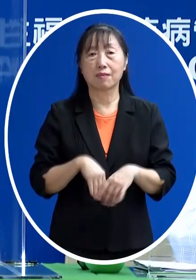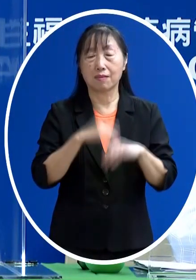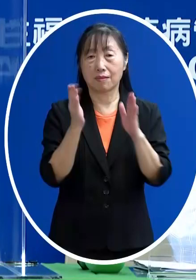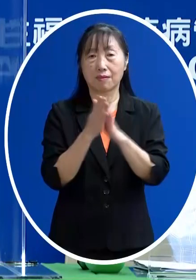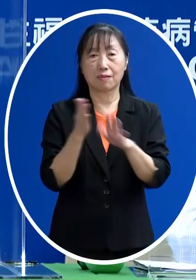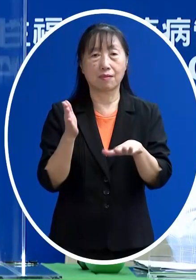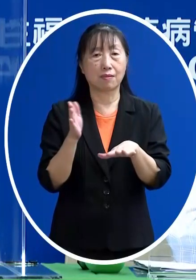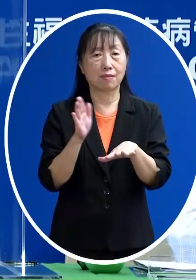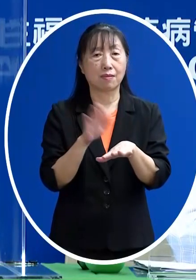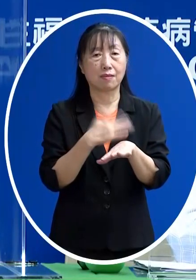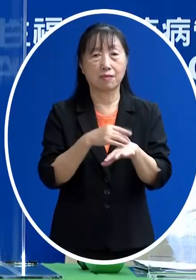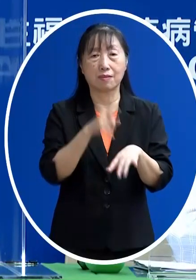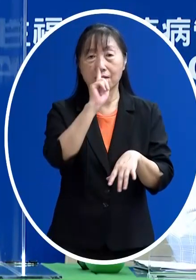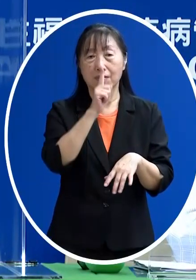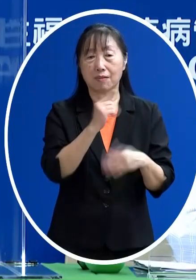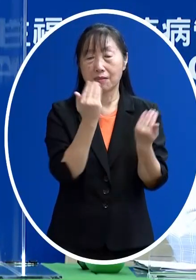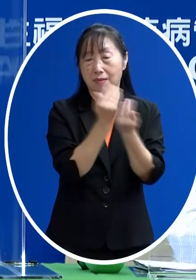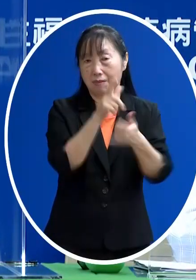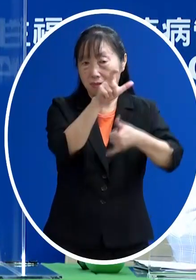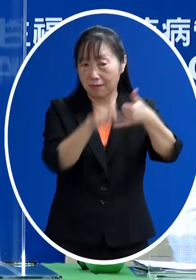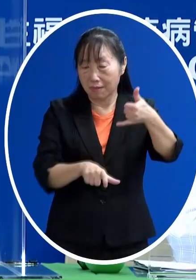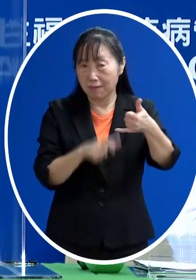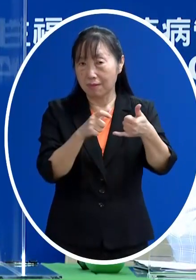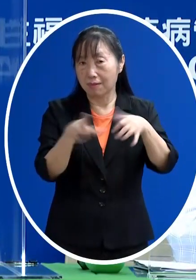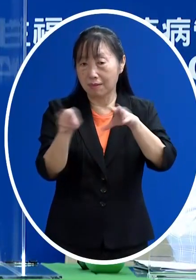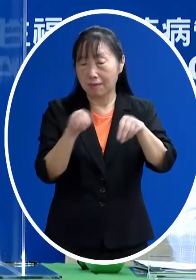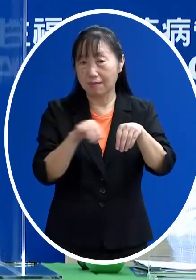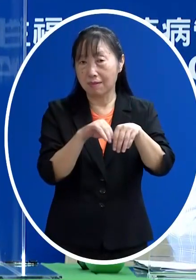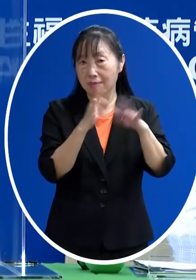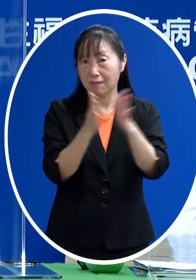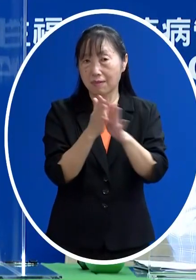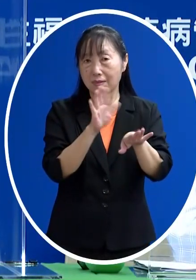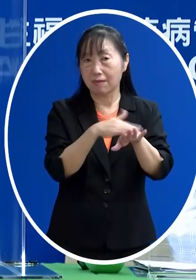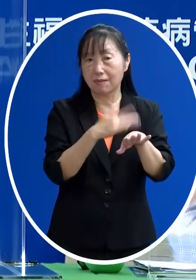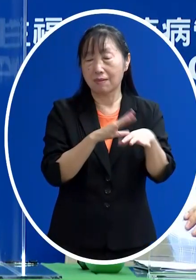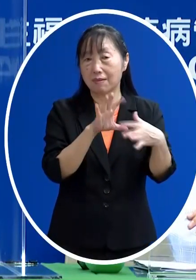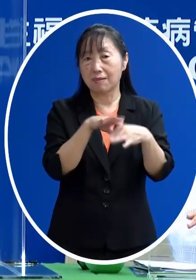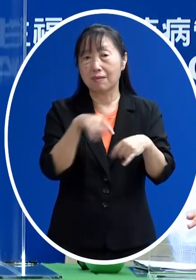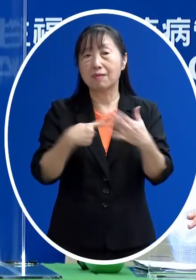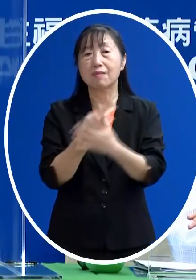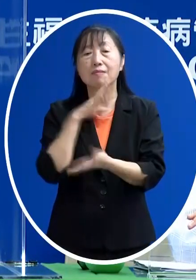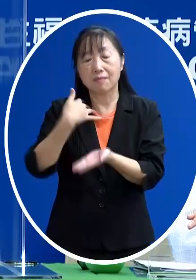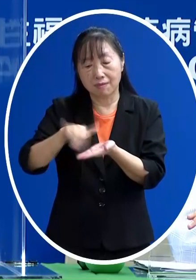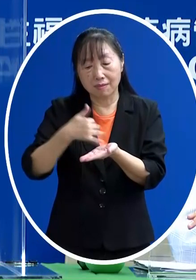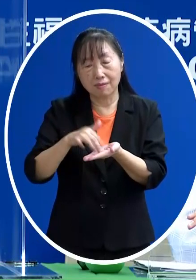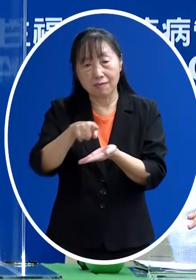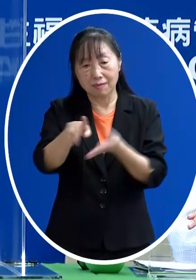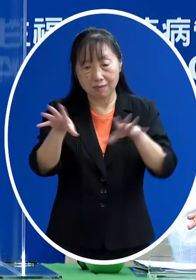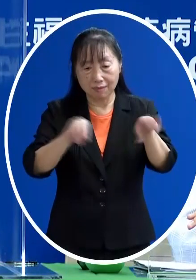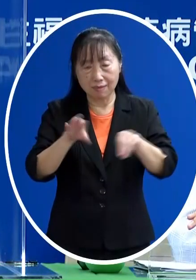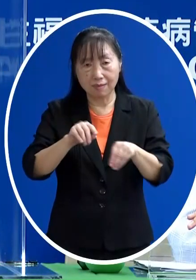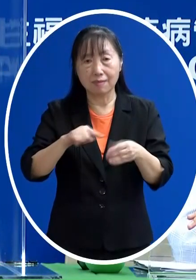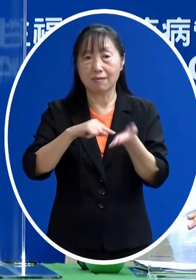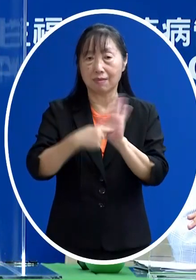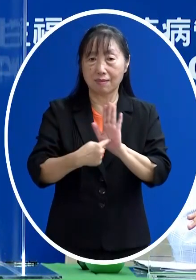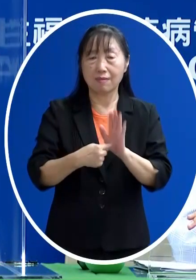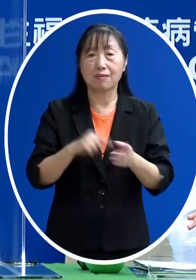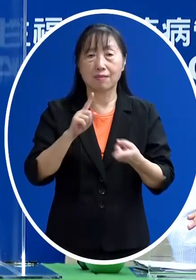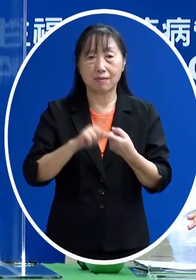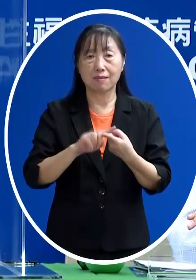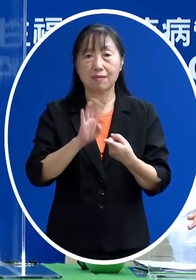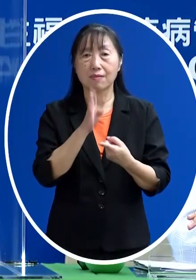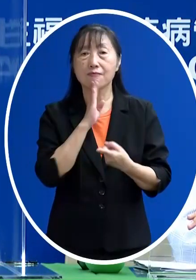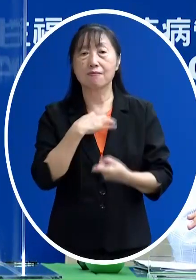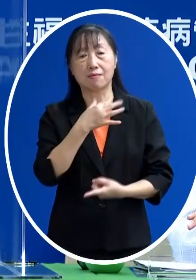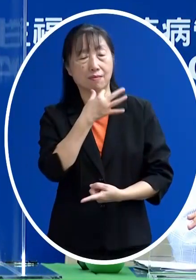会到有各支各案各类的问题都不会有，哈，都是一个统计的资料来做呈现。哦，但是也